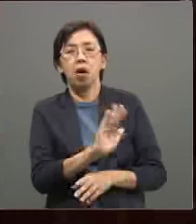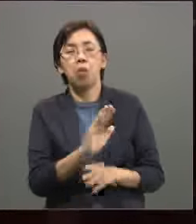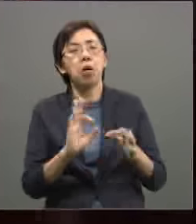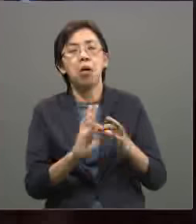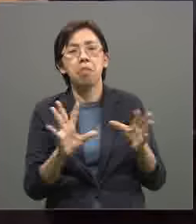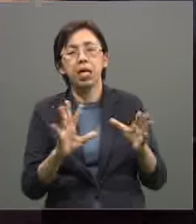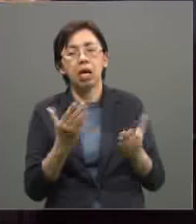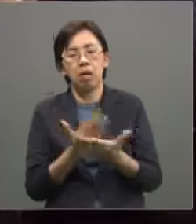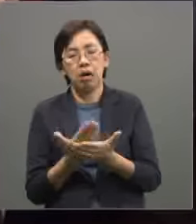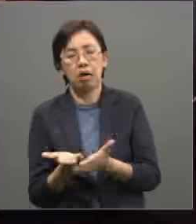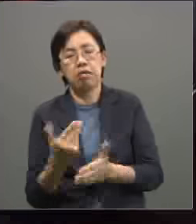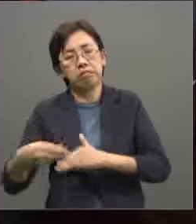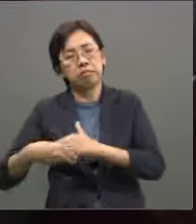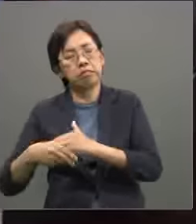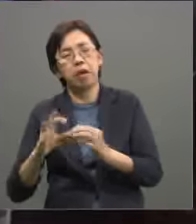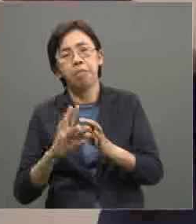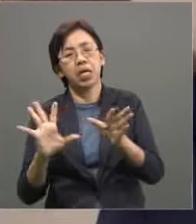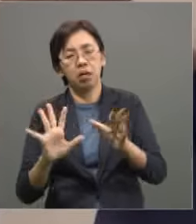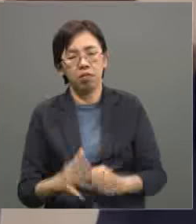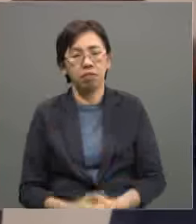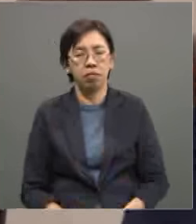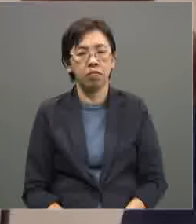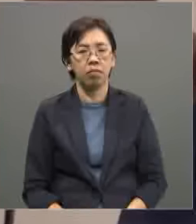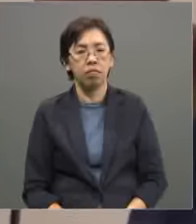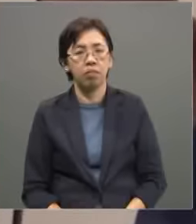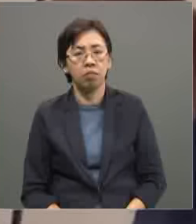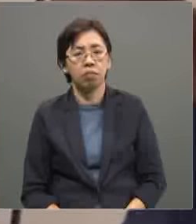ขบวนการตบทรัพย์แต่อย่างใดครับ โอ้โหถ้าดูจัง